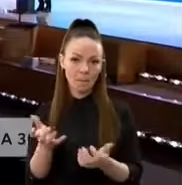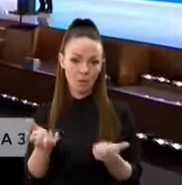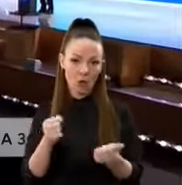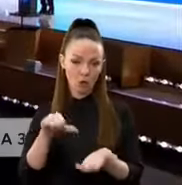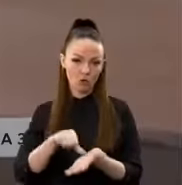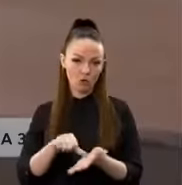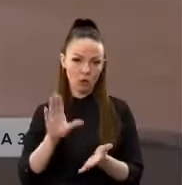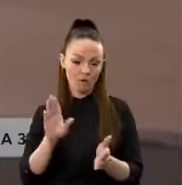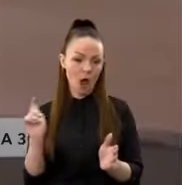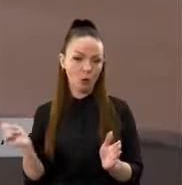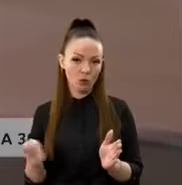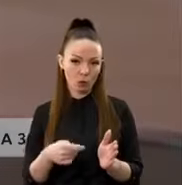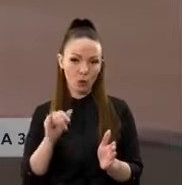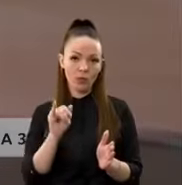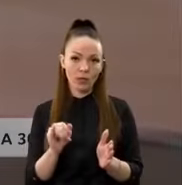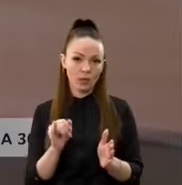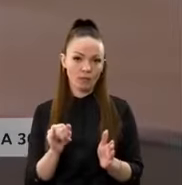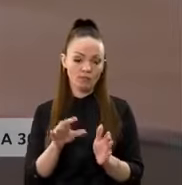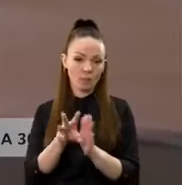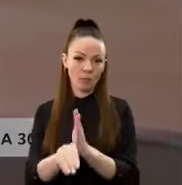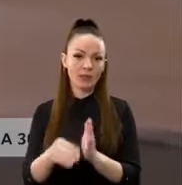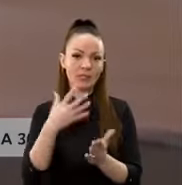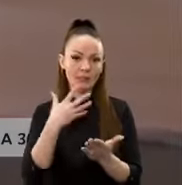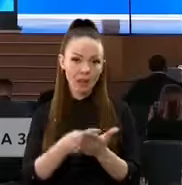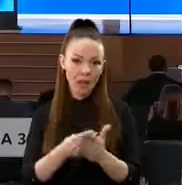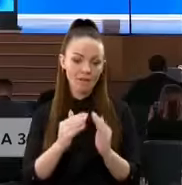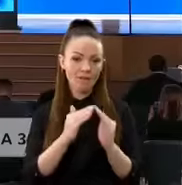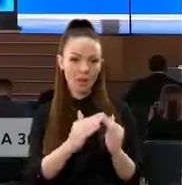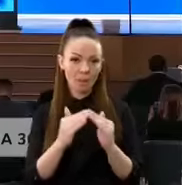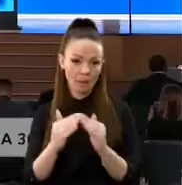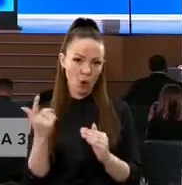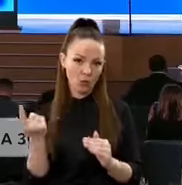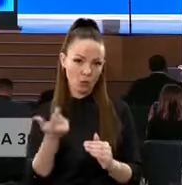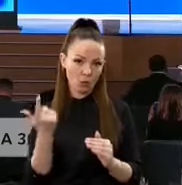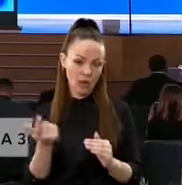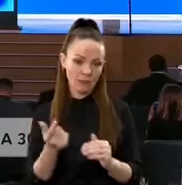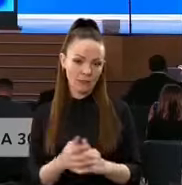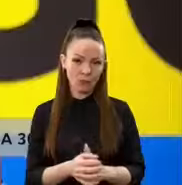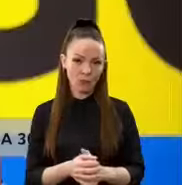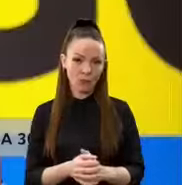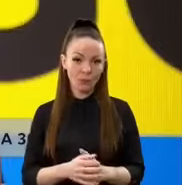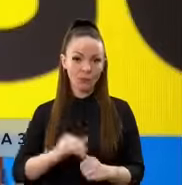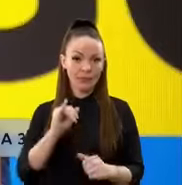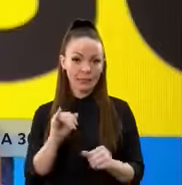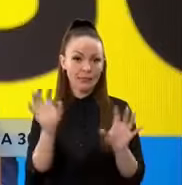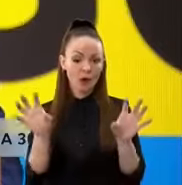і започаткувати своє фермерське господарство. І закон